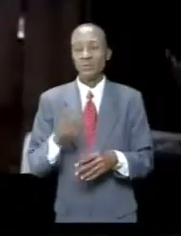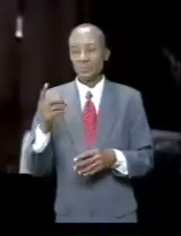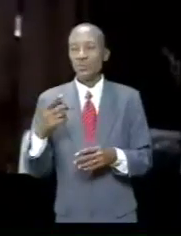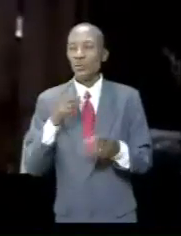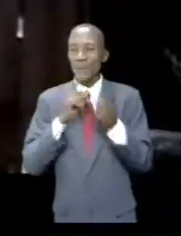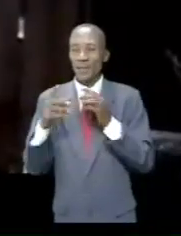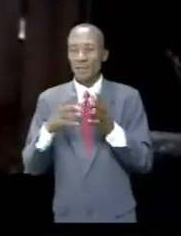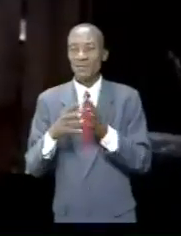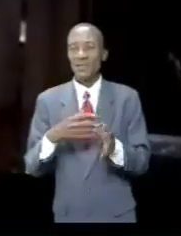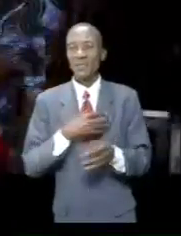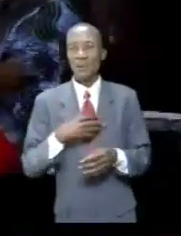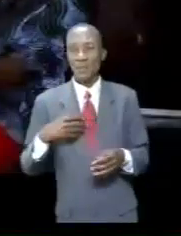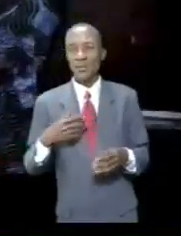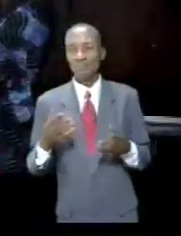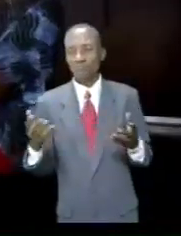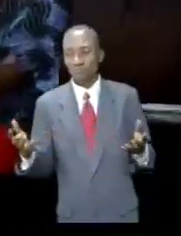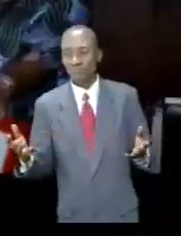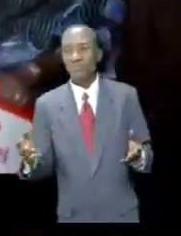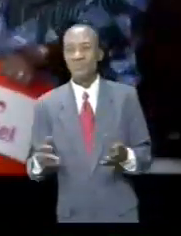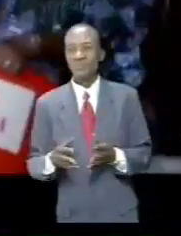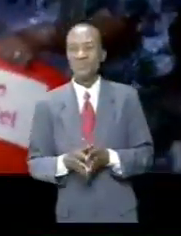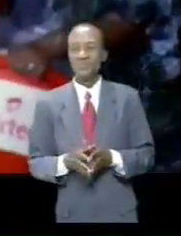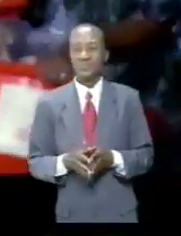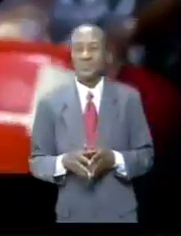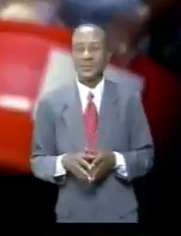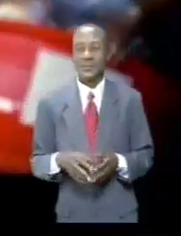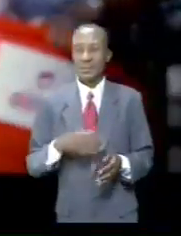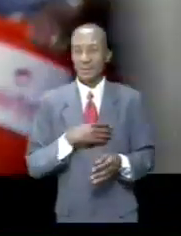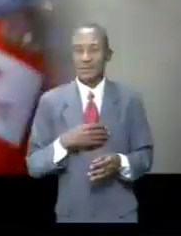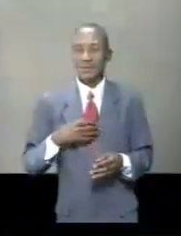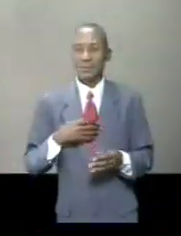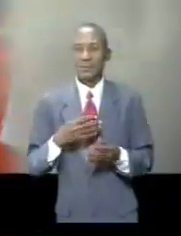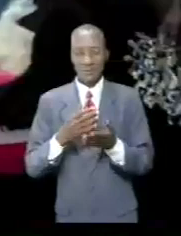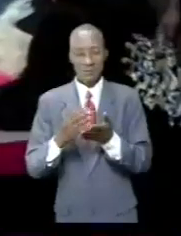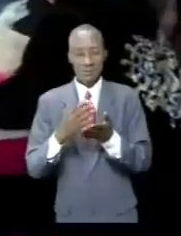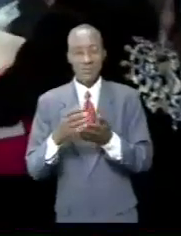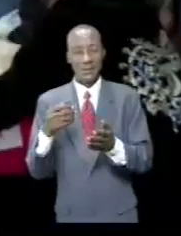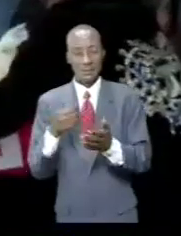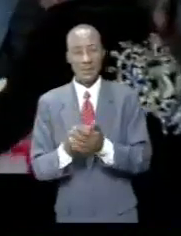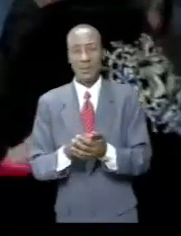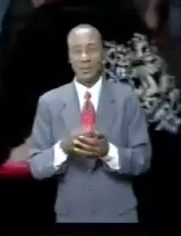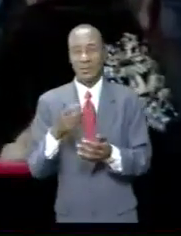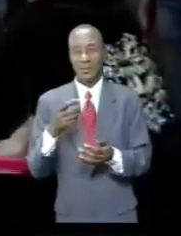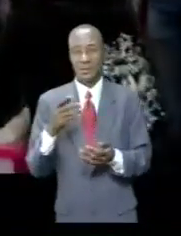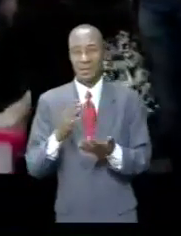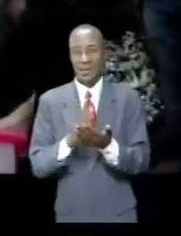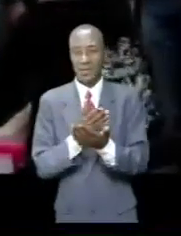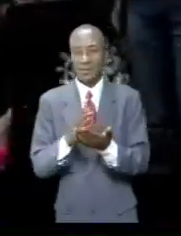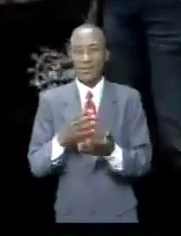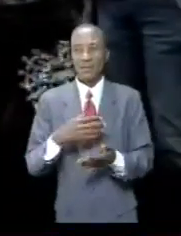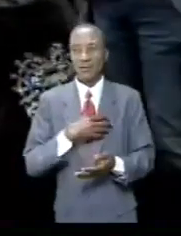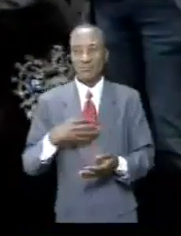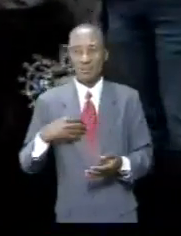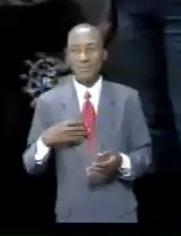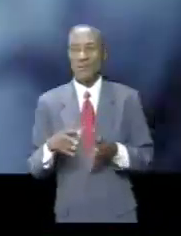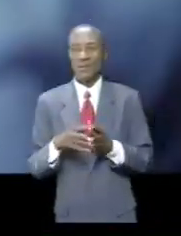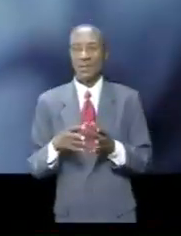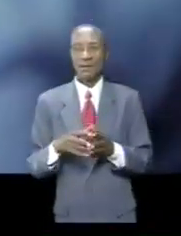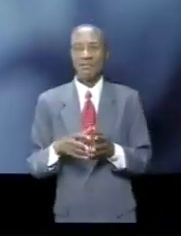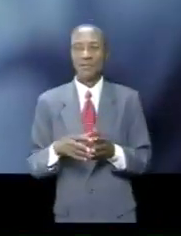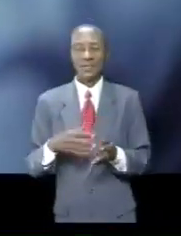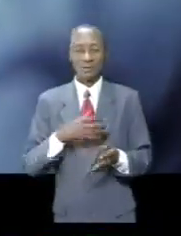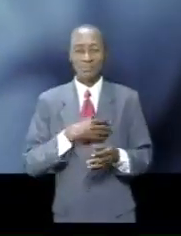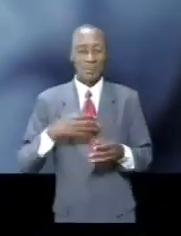entre deux remises de bassins de pain. Un moment de partage entre femmes qu'affectionne particulièrement la présidente de la fondation, Denise